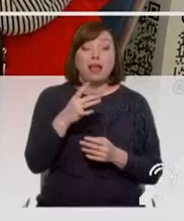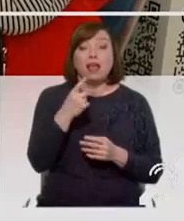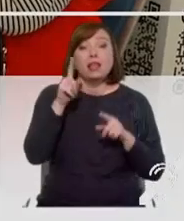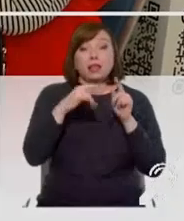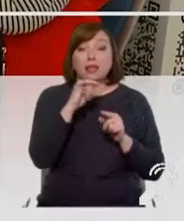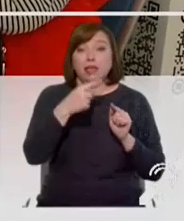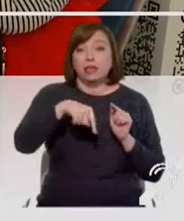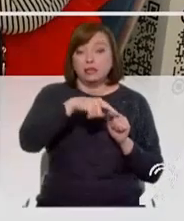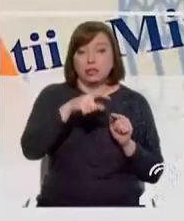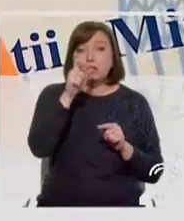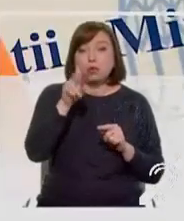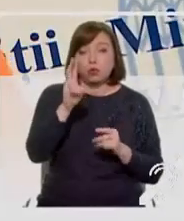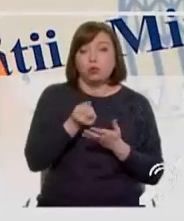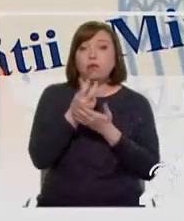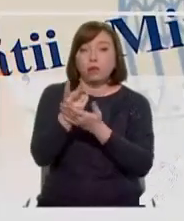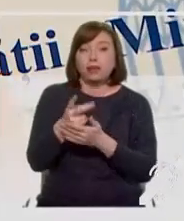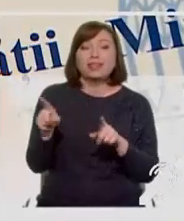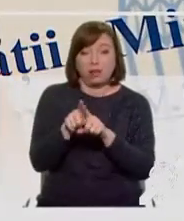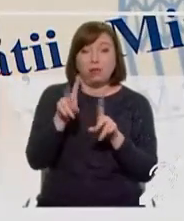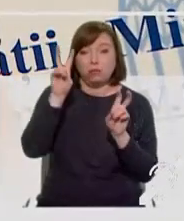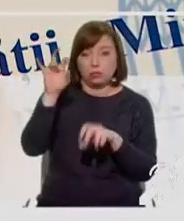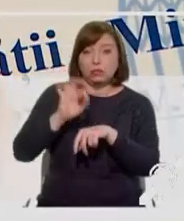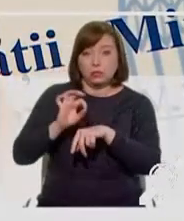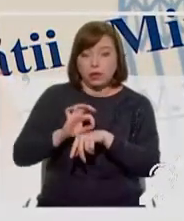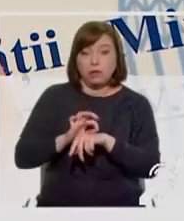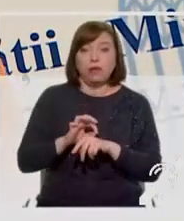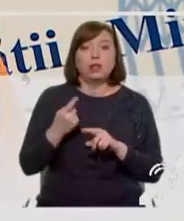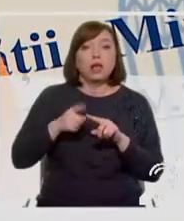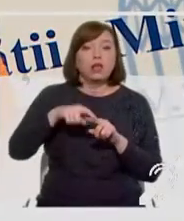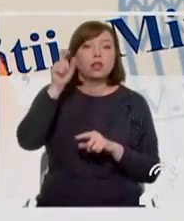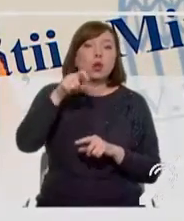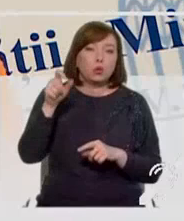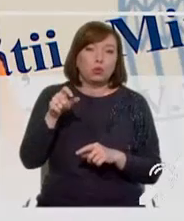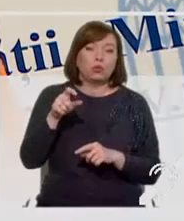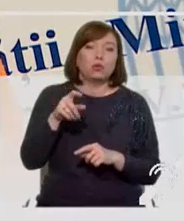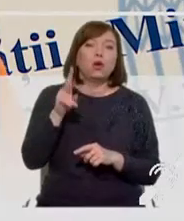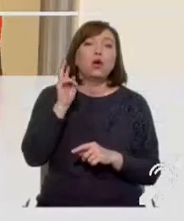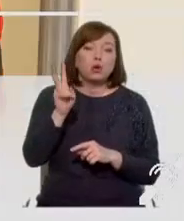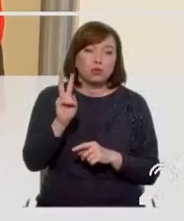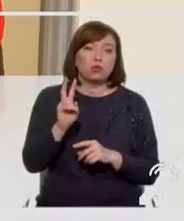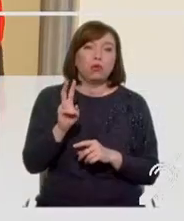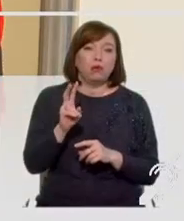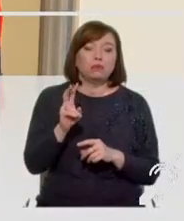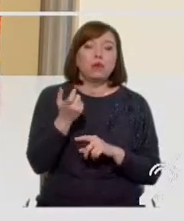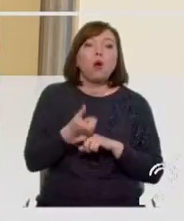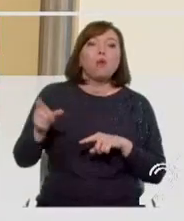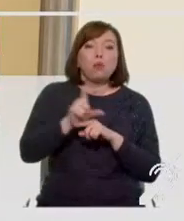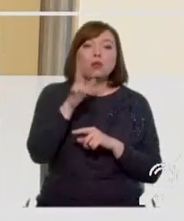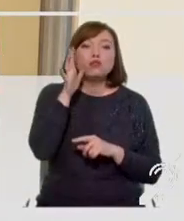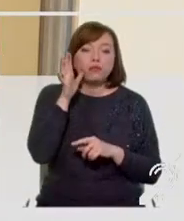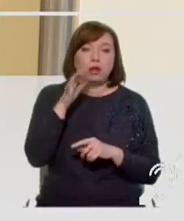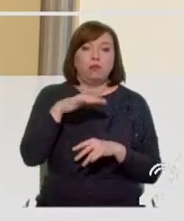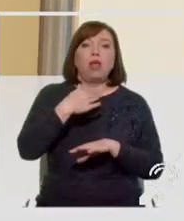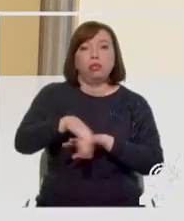ei, pacienții care sunt internați cu astfel de diagnostic, sunt oameni care își petrec mare majoritatea timpului